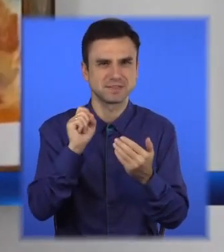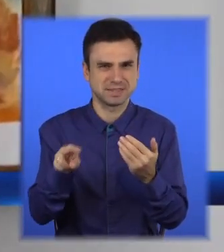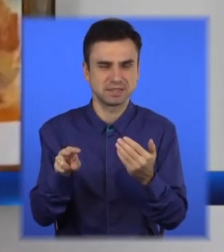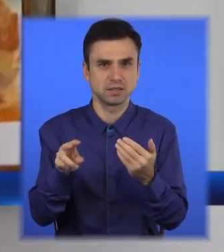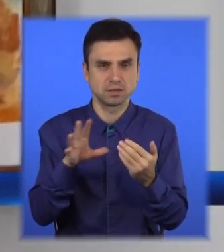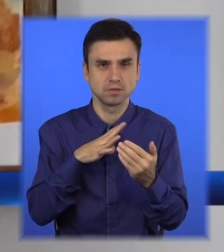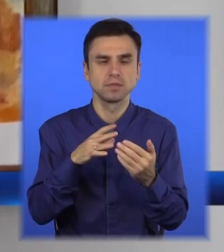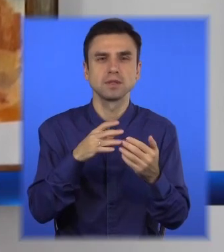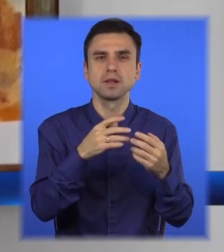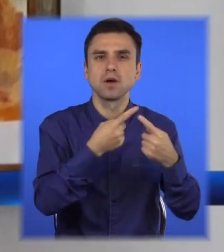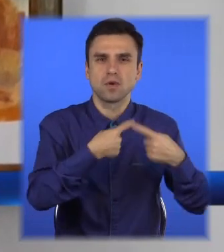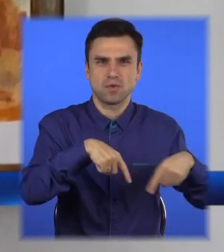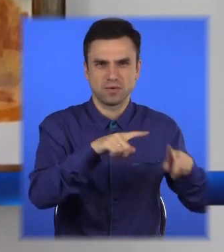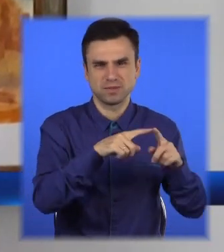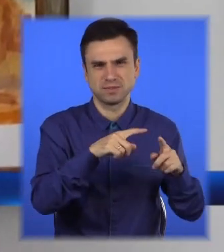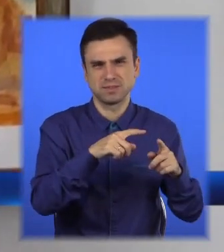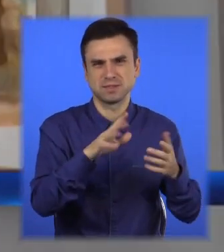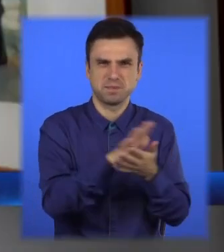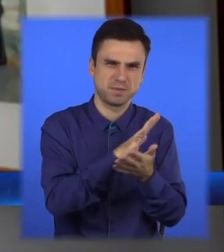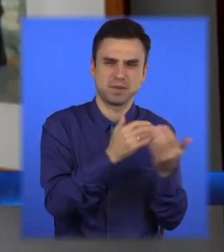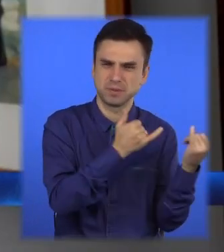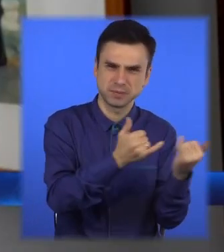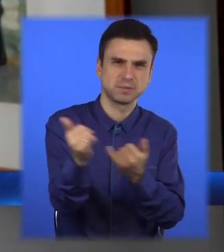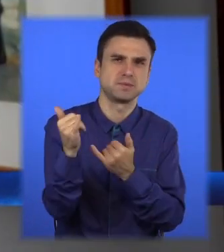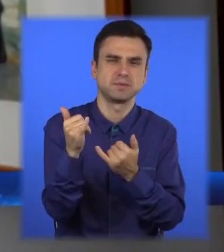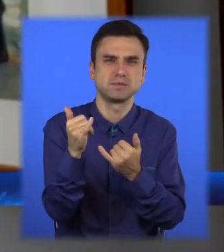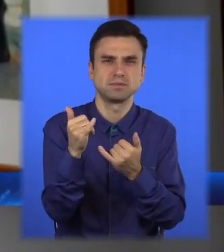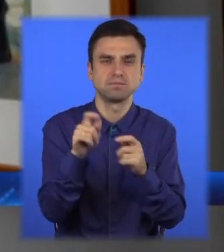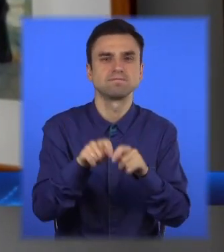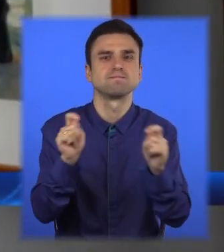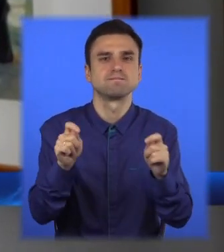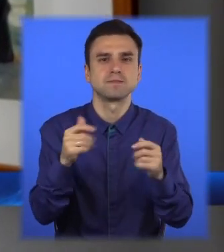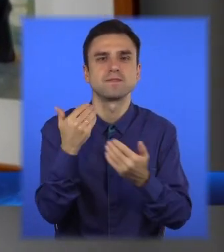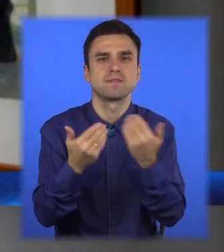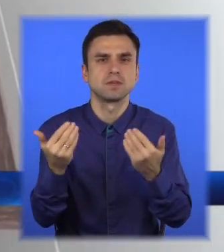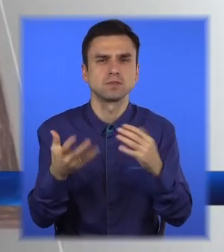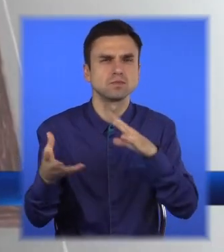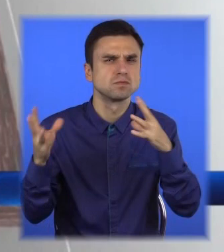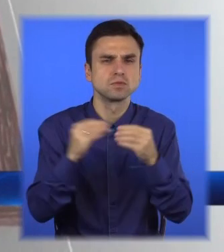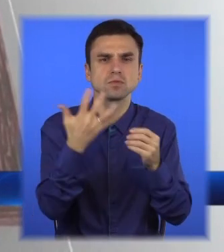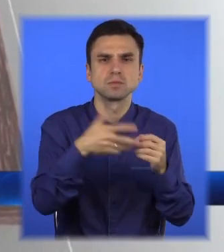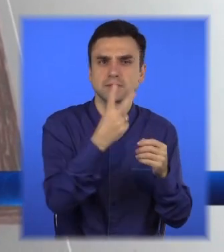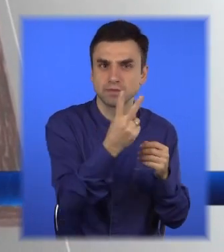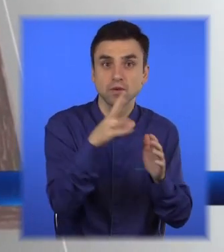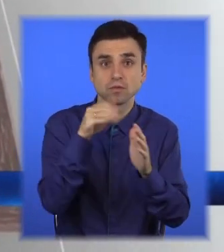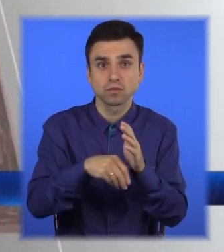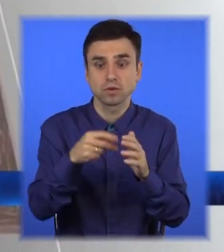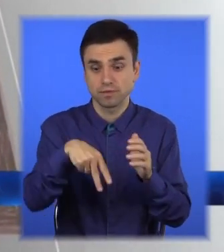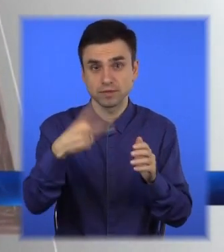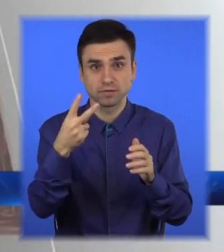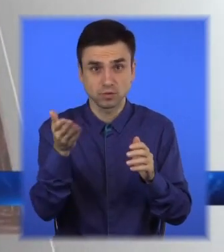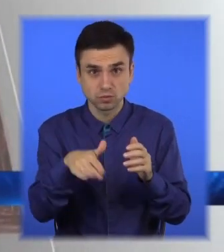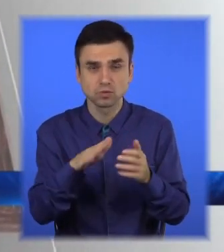проєкт благодійного фонду. Виставка об'єднує 51 роботу, з них 22 зроблені полтавськими художниками. На